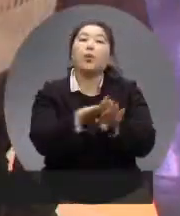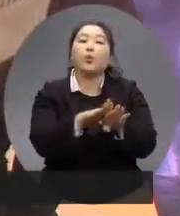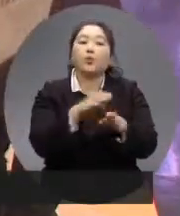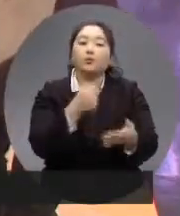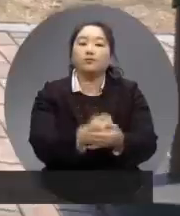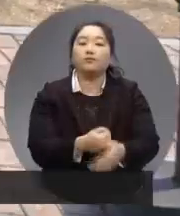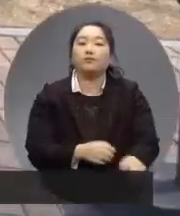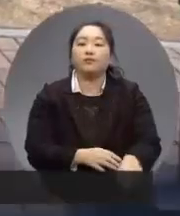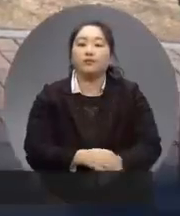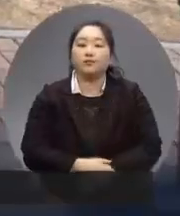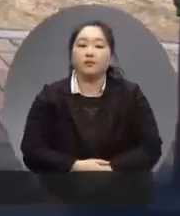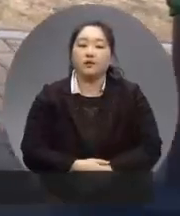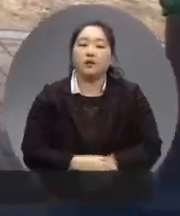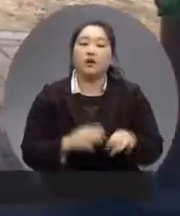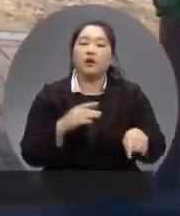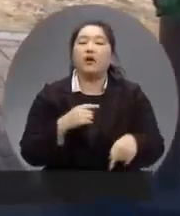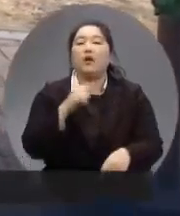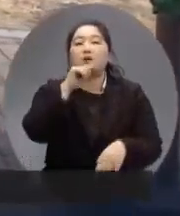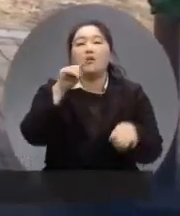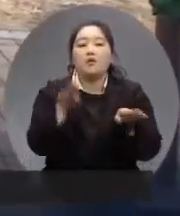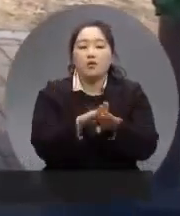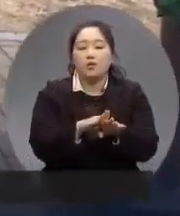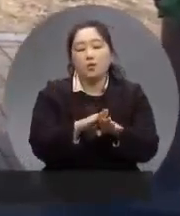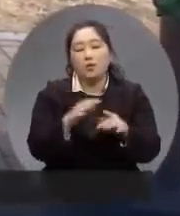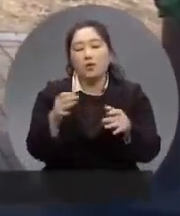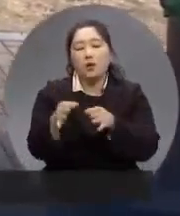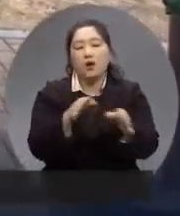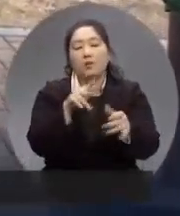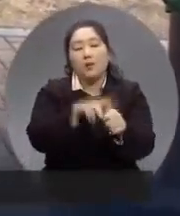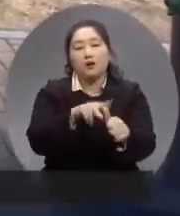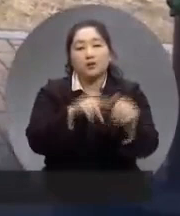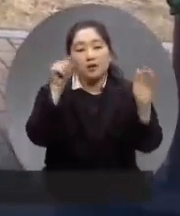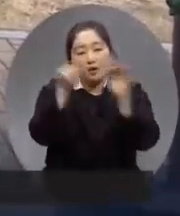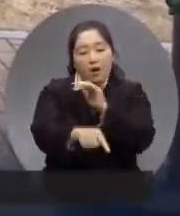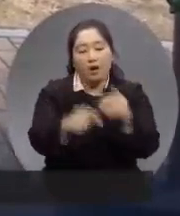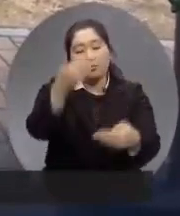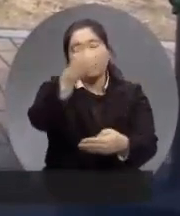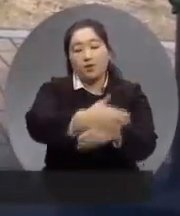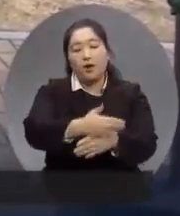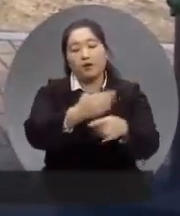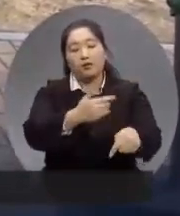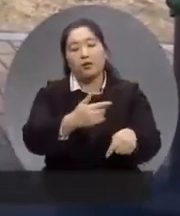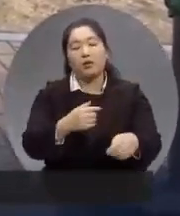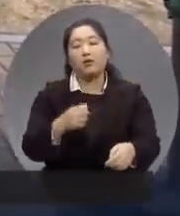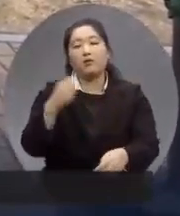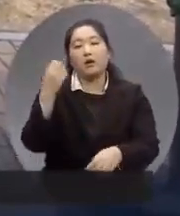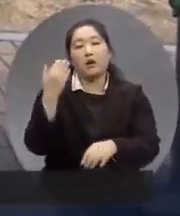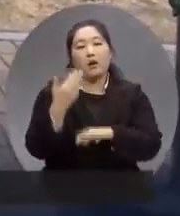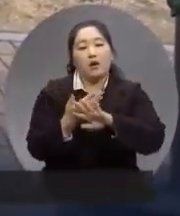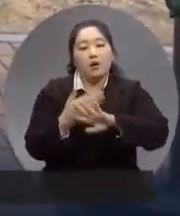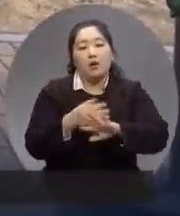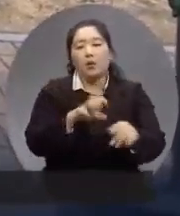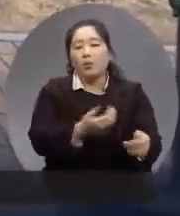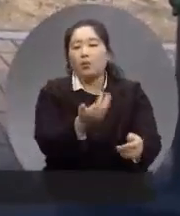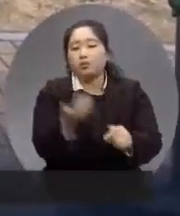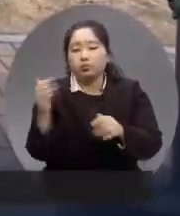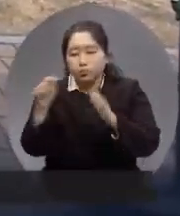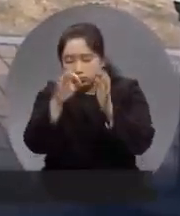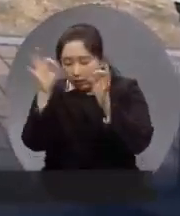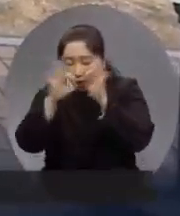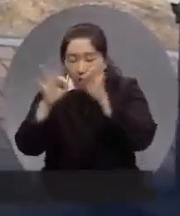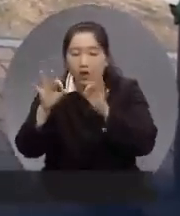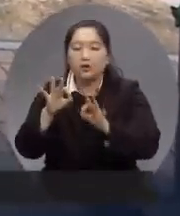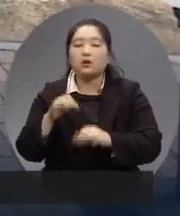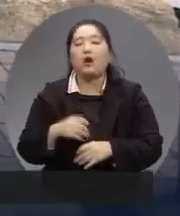저희는 일요일날 매장을 가는 편인데 일요일날 닫으면 갑자기 또 이제 다른 데로